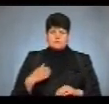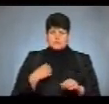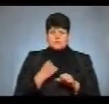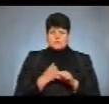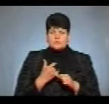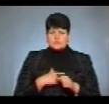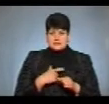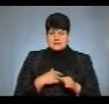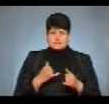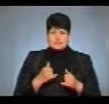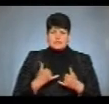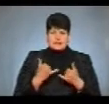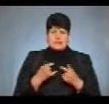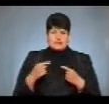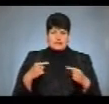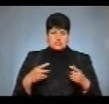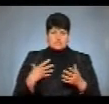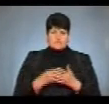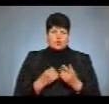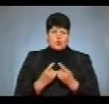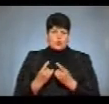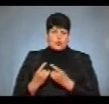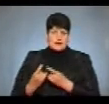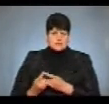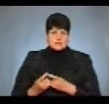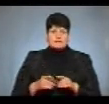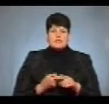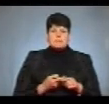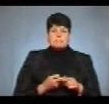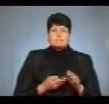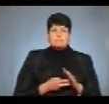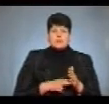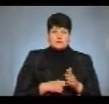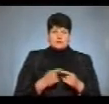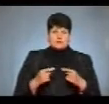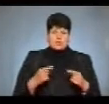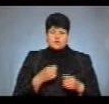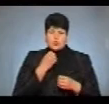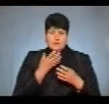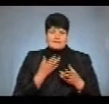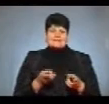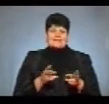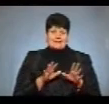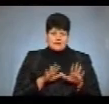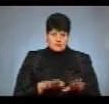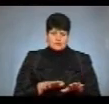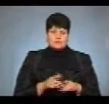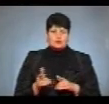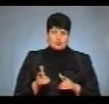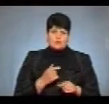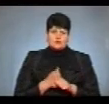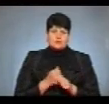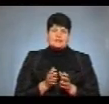їх для себе і для інших своїх однокласників. І плануємо решту маків, які залишаться, бо готові зробити